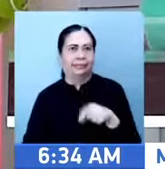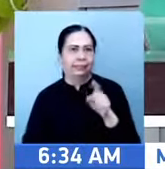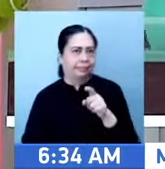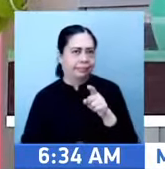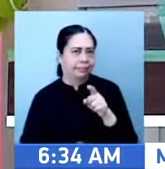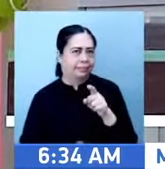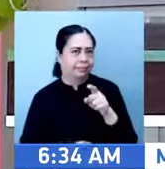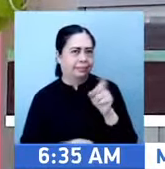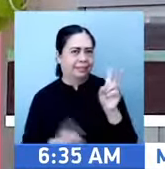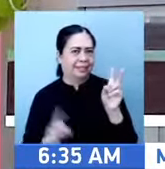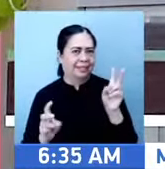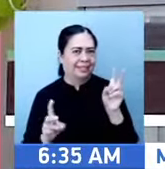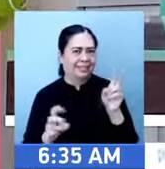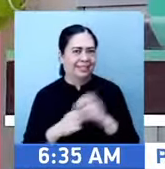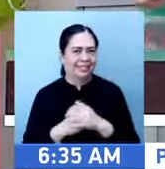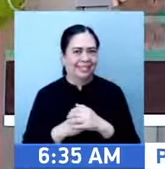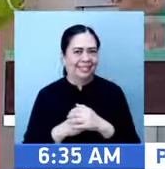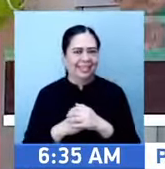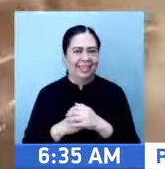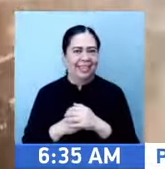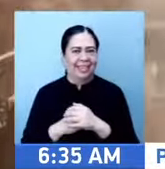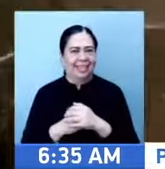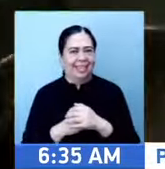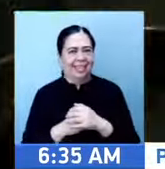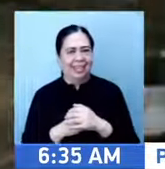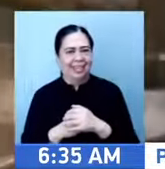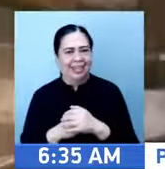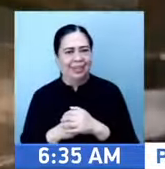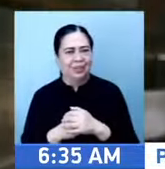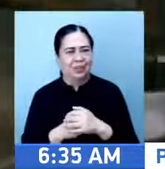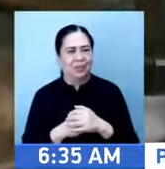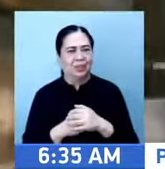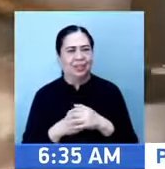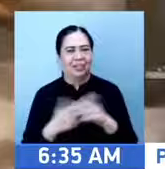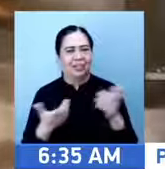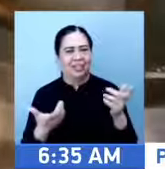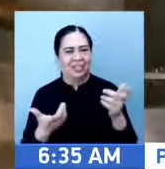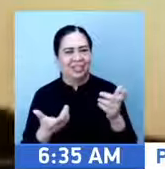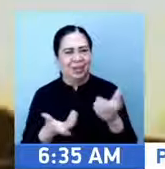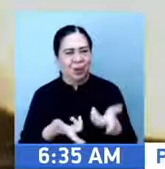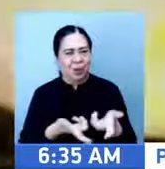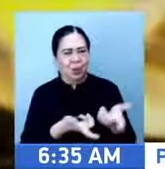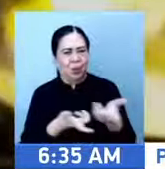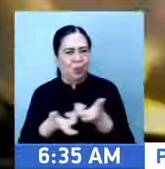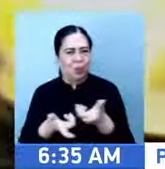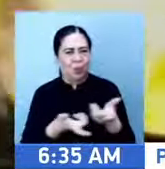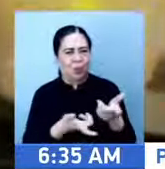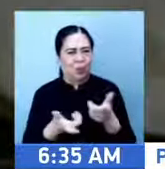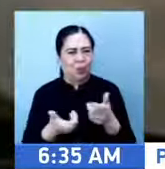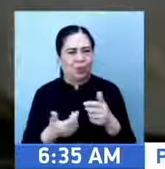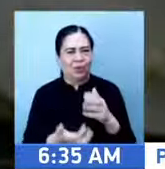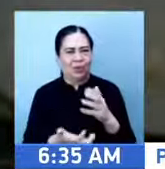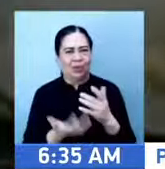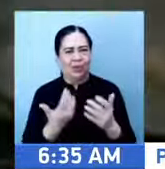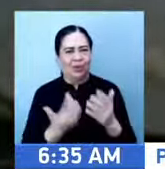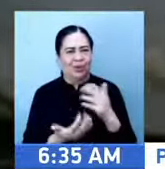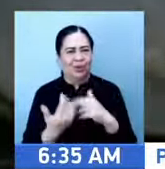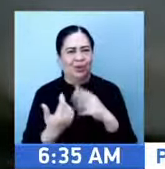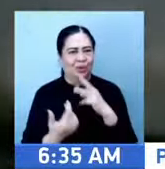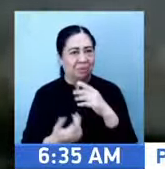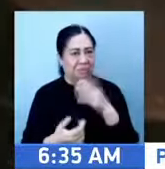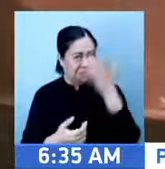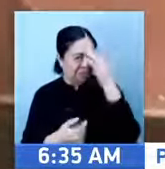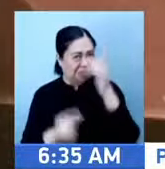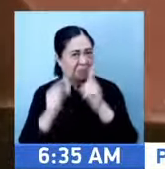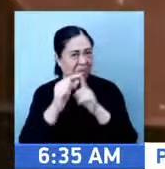apulahin, yung parang i-extinguish ang fire. Hindi kailangan. Improving po ang Tagalog natin. Apulahin. Dahil sa